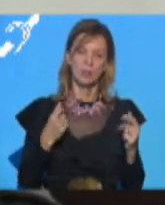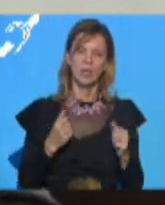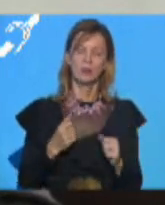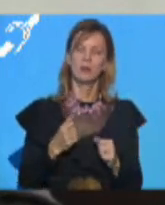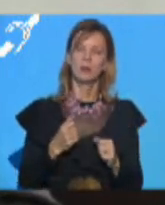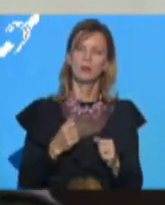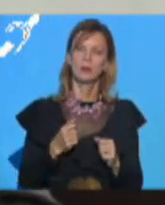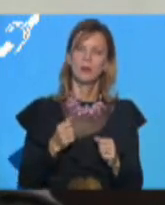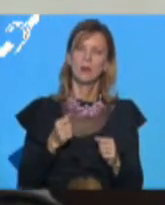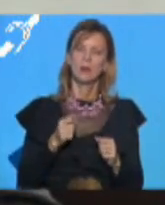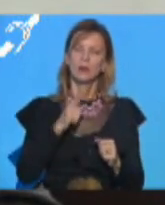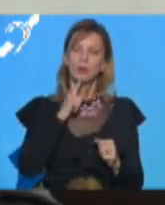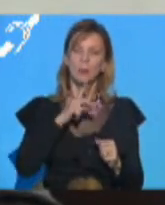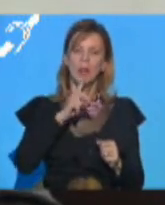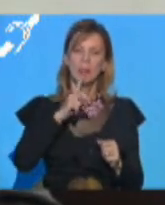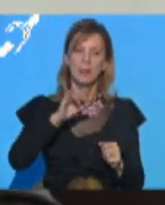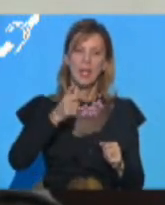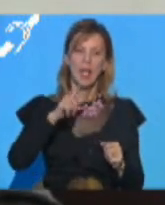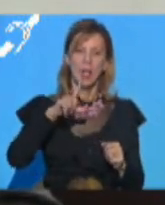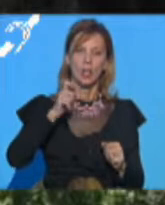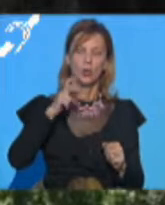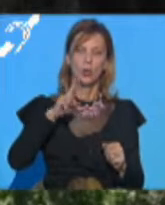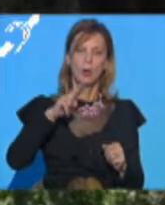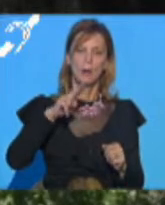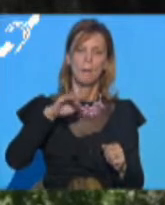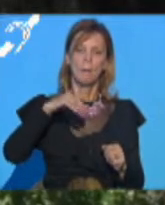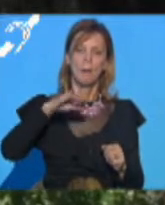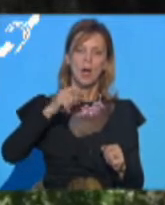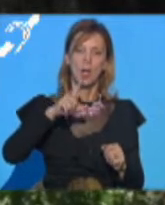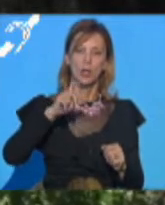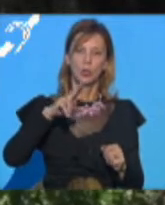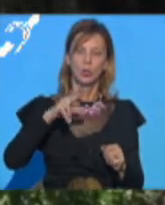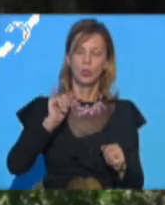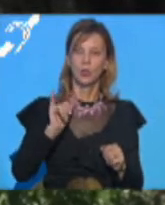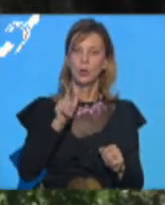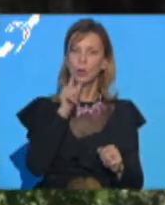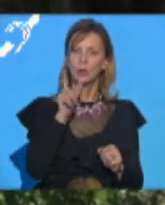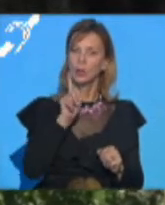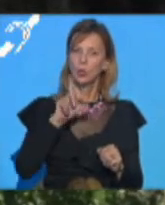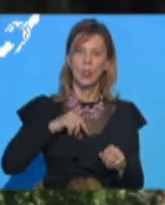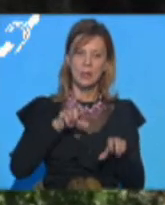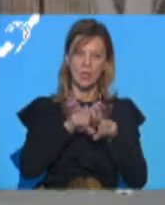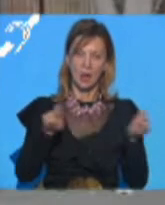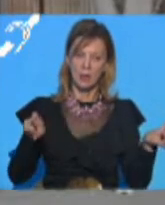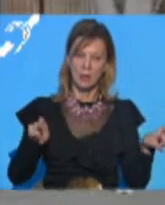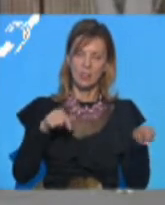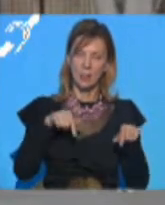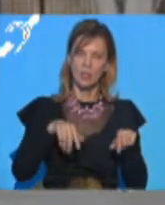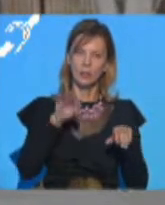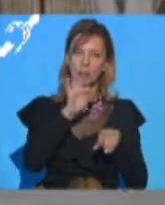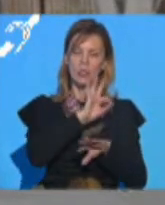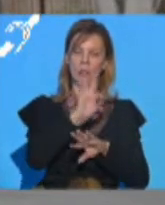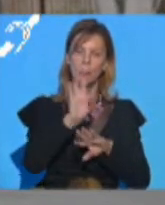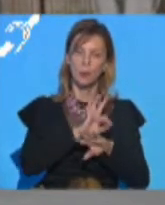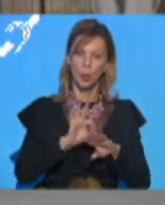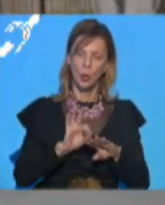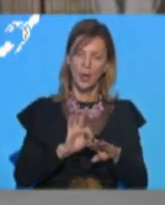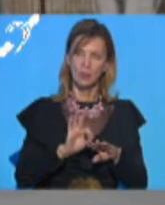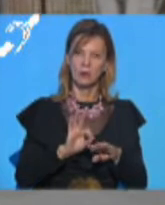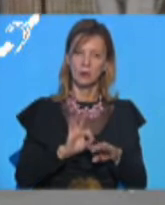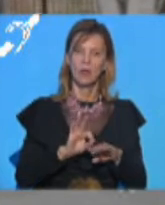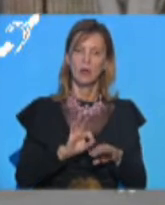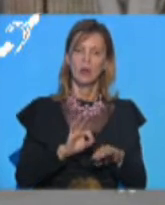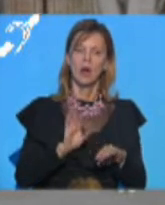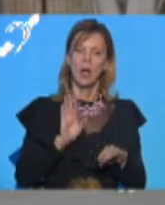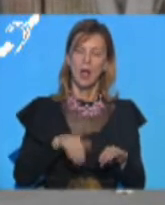Este o stradă extraordinar de frumoasă, unde nu avem canalizare. Proiectul regional de dezvoltare a infrastructurii de apă și apă uzată în